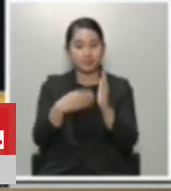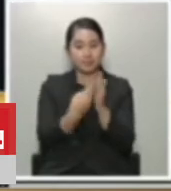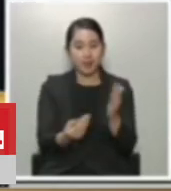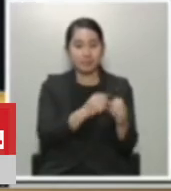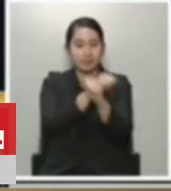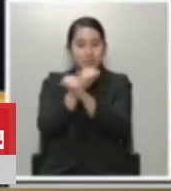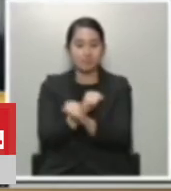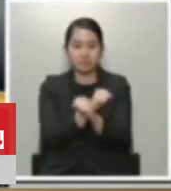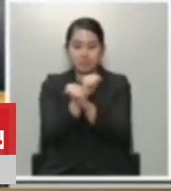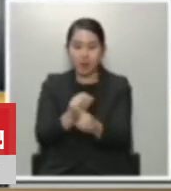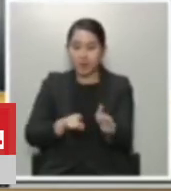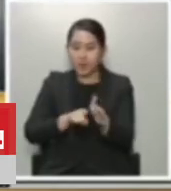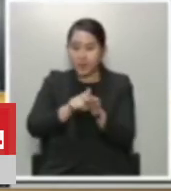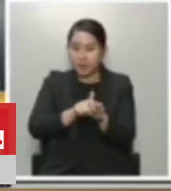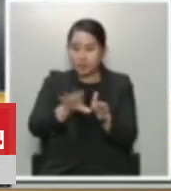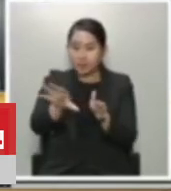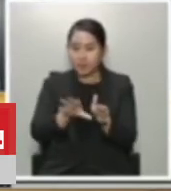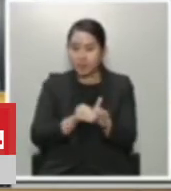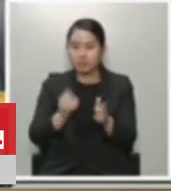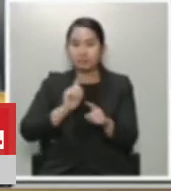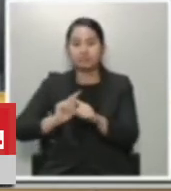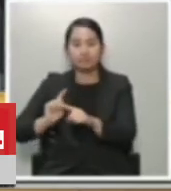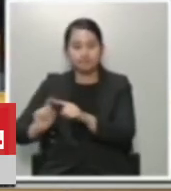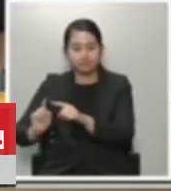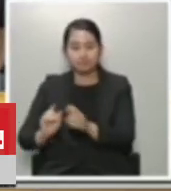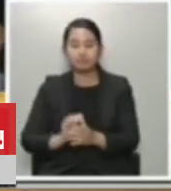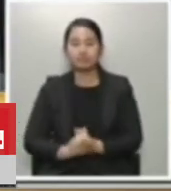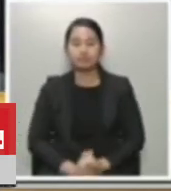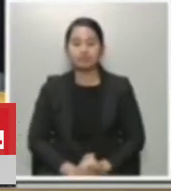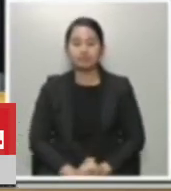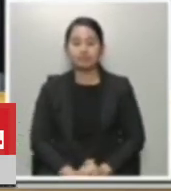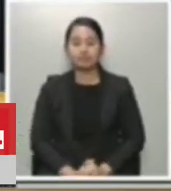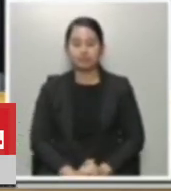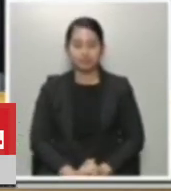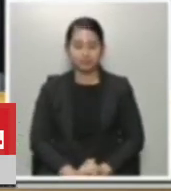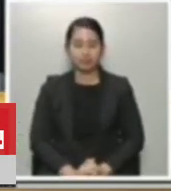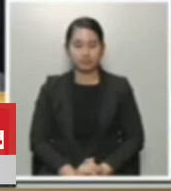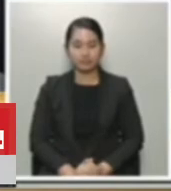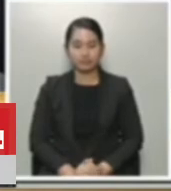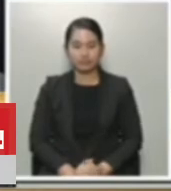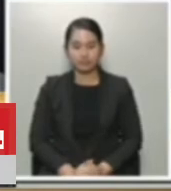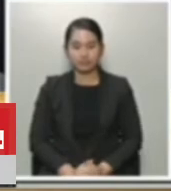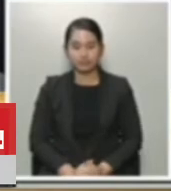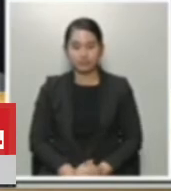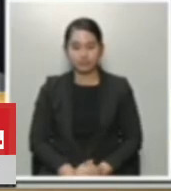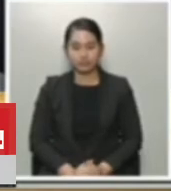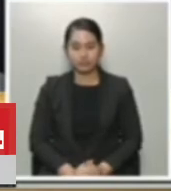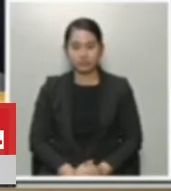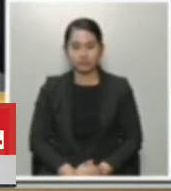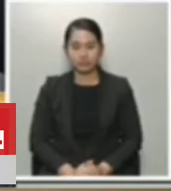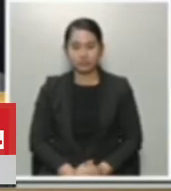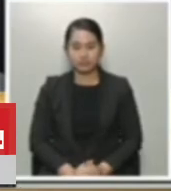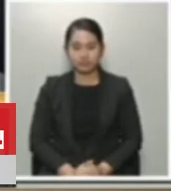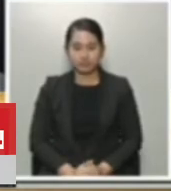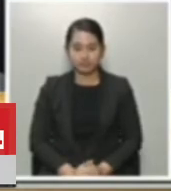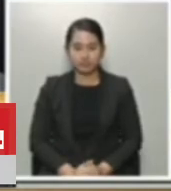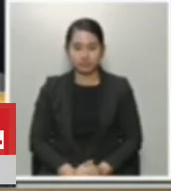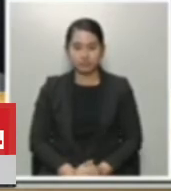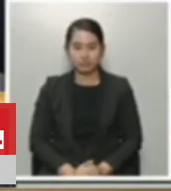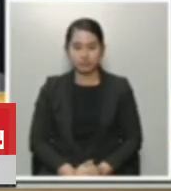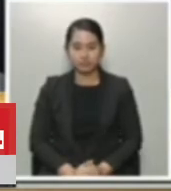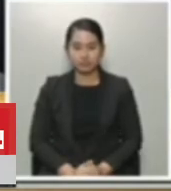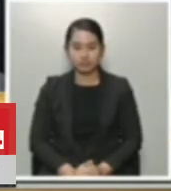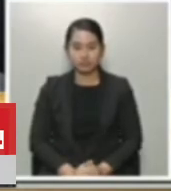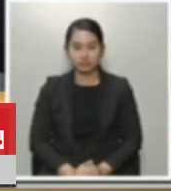นะครับโรคที่เกิดจากเชื้อไวรัสโคโรนาสายพันธุ์ใหม่ท่านประธานครับในสิ่ง